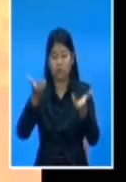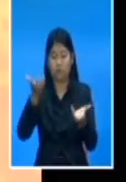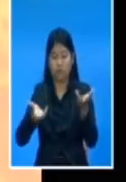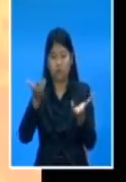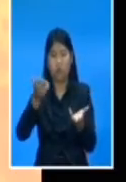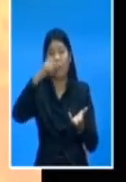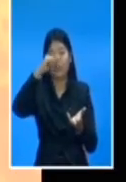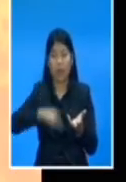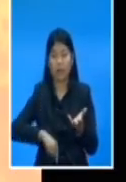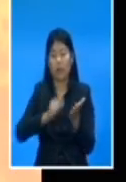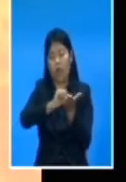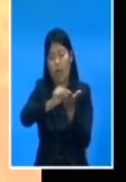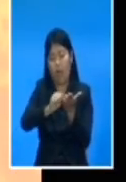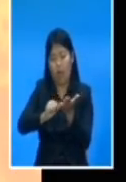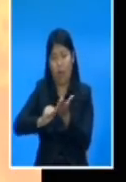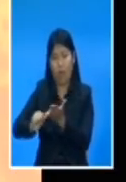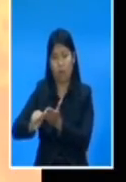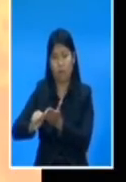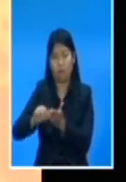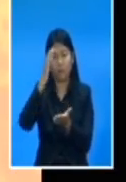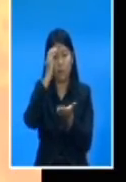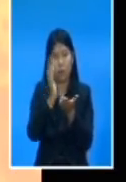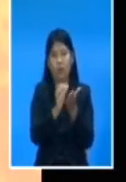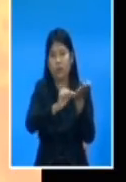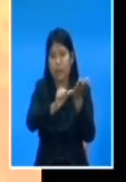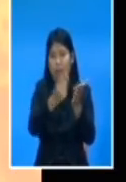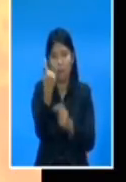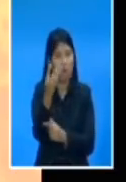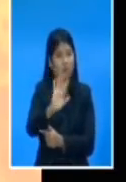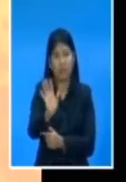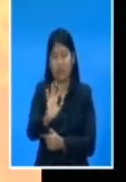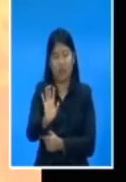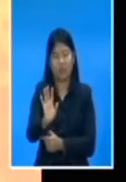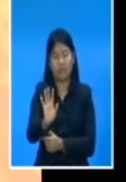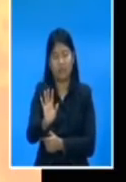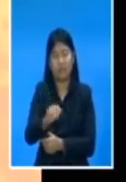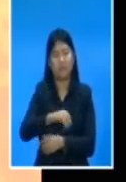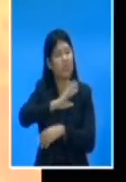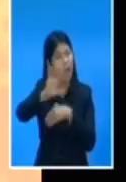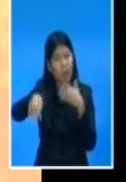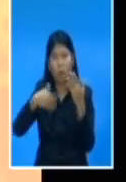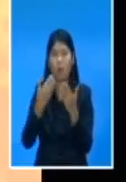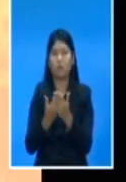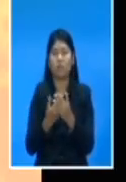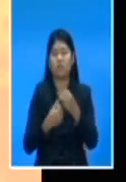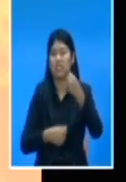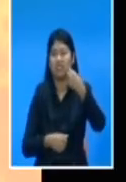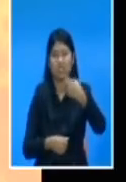ไม่เพียงแค่กำหนดให้ปฏิรูปครับมีโจทย์มาให้4อนุ